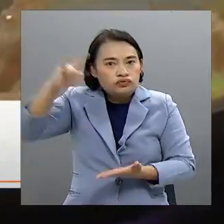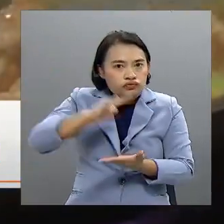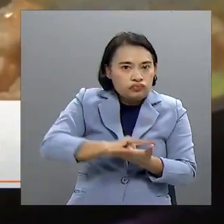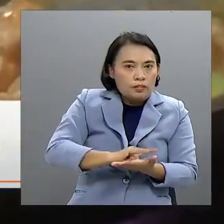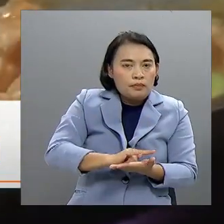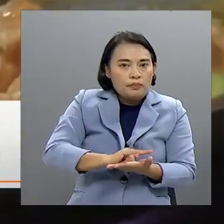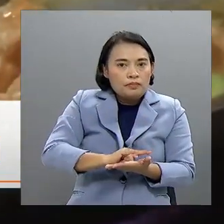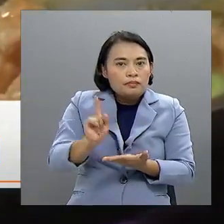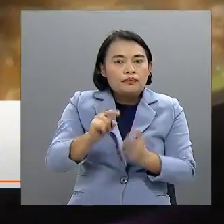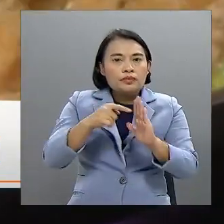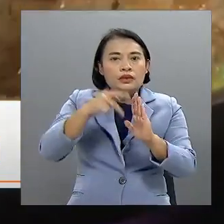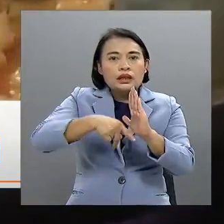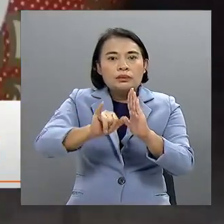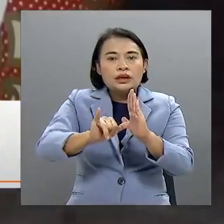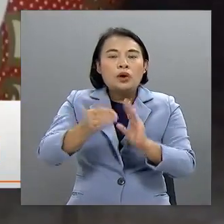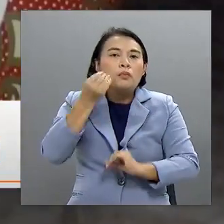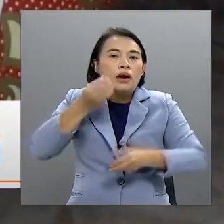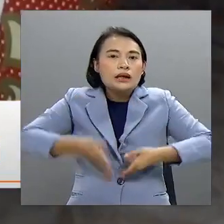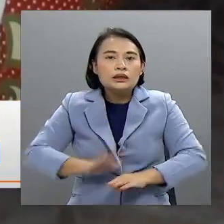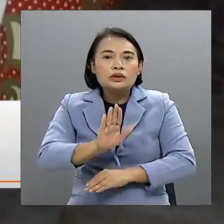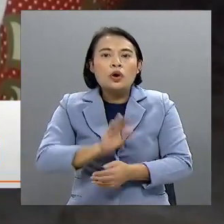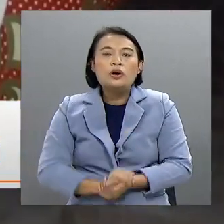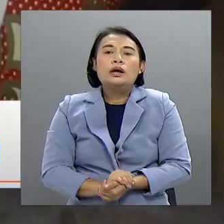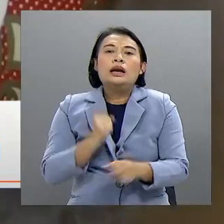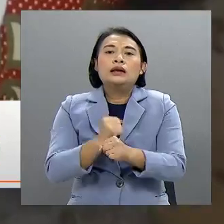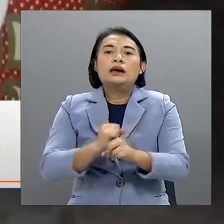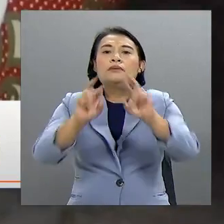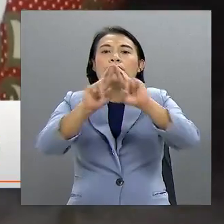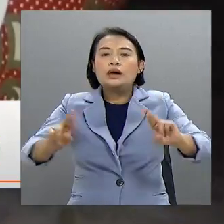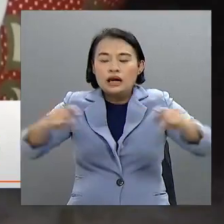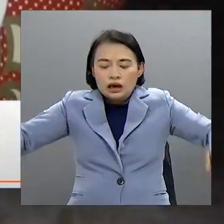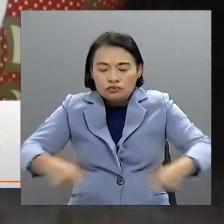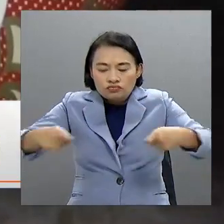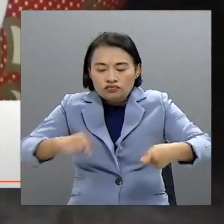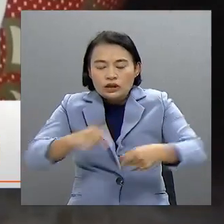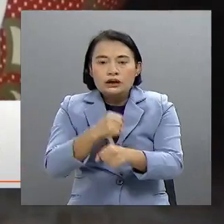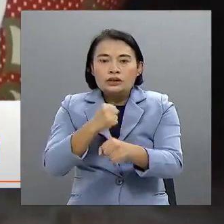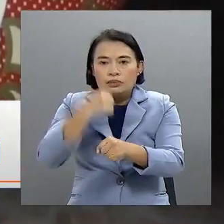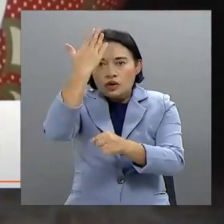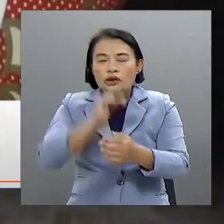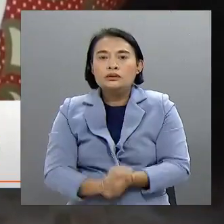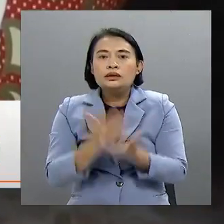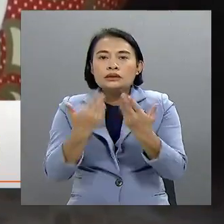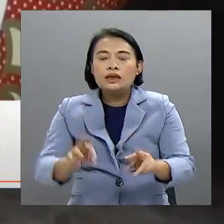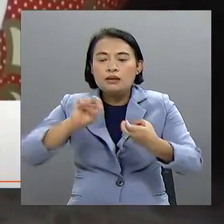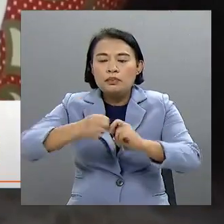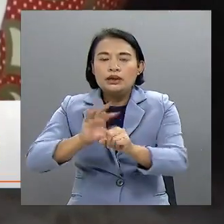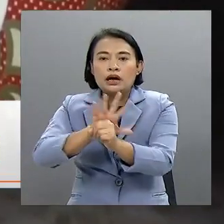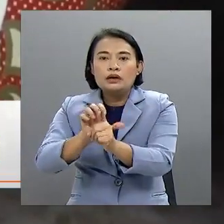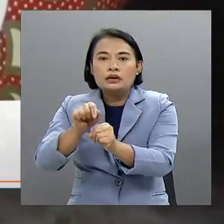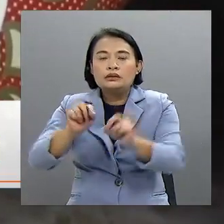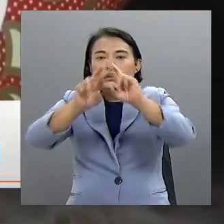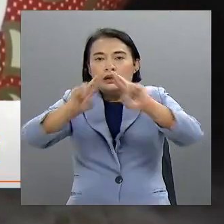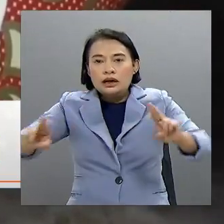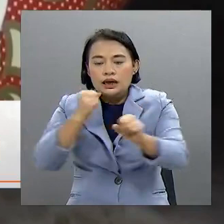าแล้วก็ไปเป็นเชฟให้กับร้านอาหารในพื้นที่ก่อนแต่พอเจอช่วงสถานการณ์โควิด-19 ทำให้ร้านที่ตัวเองไปทำปิดตัวล